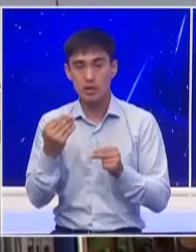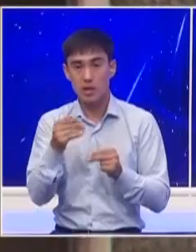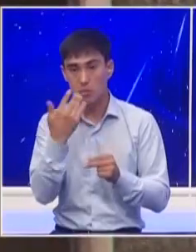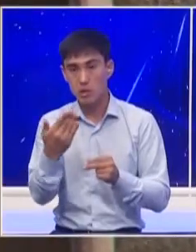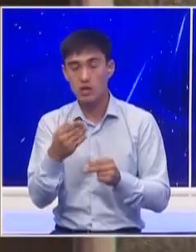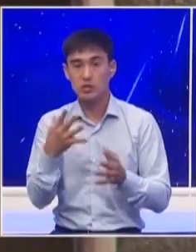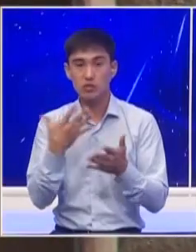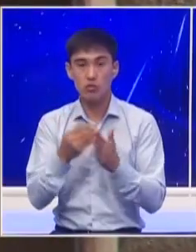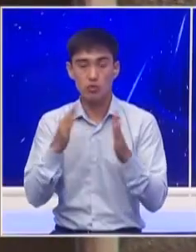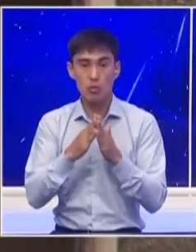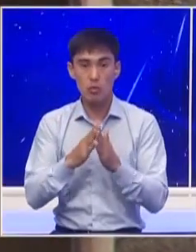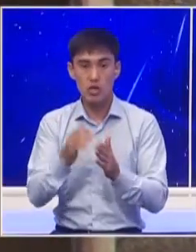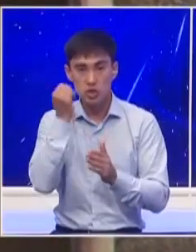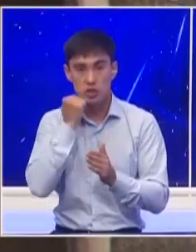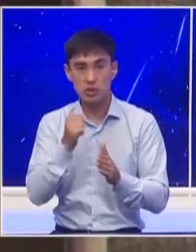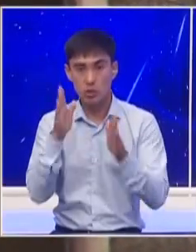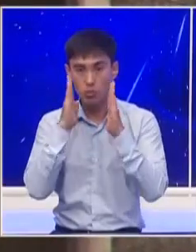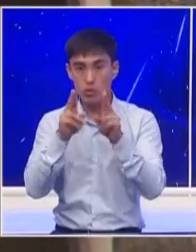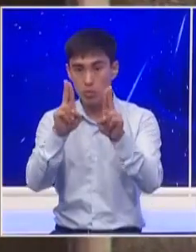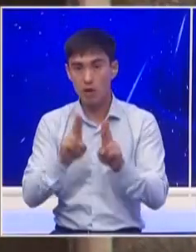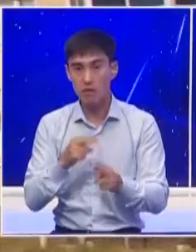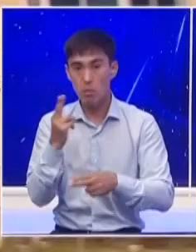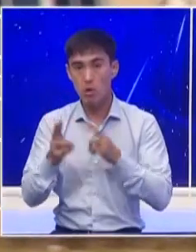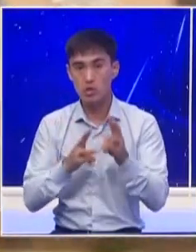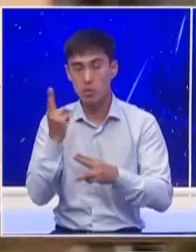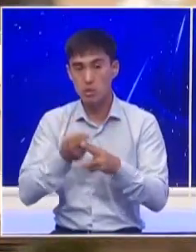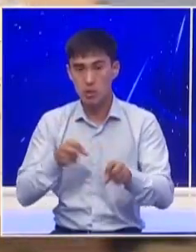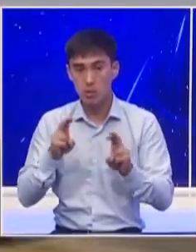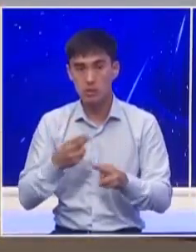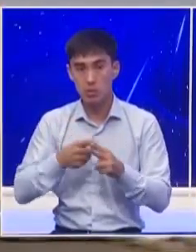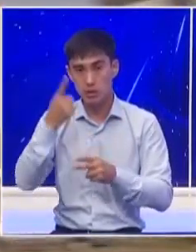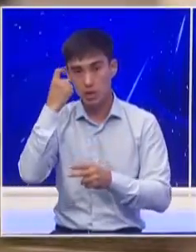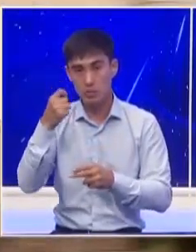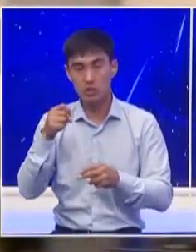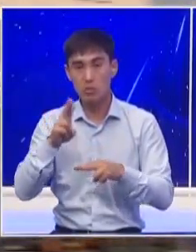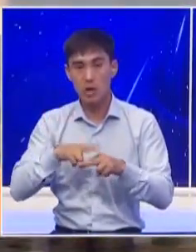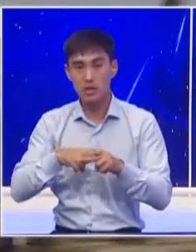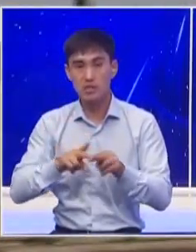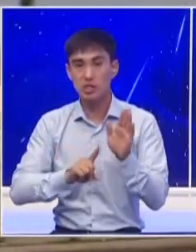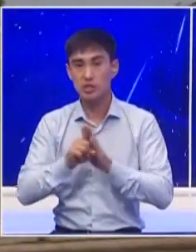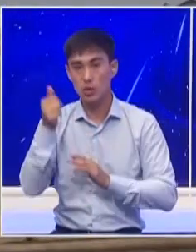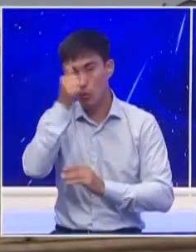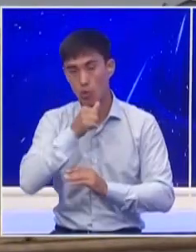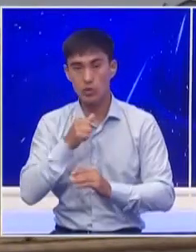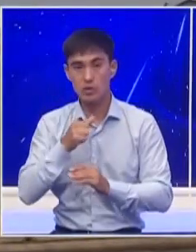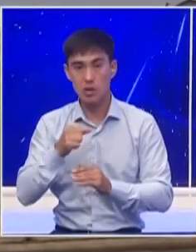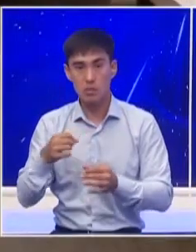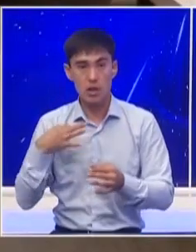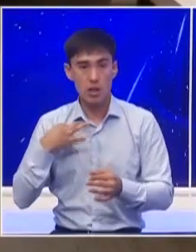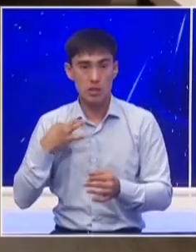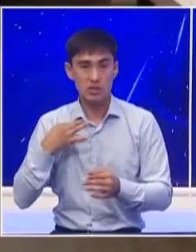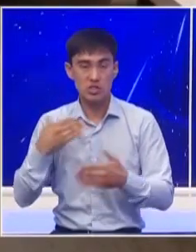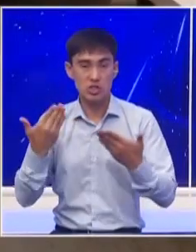Пожилая женщина просит общество соблюдать правила пожарной безопасности. По данным департамента полиции, с начала года из-за халатности